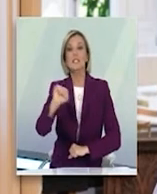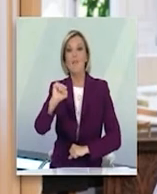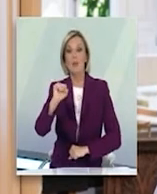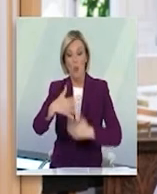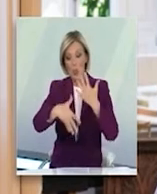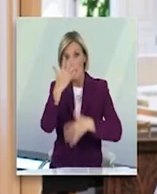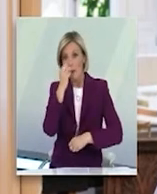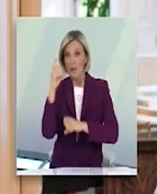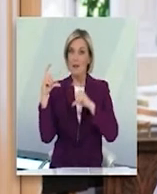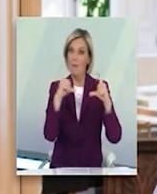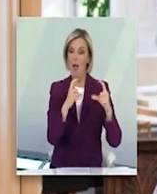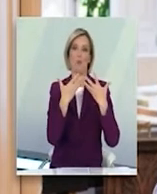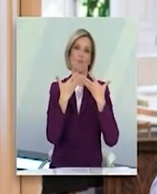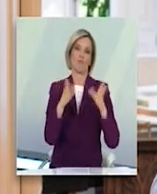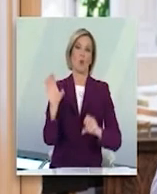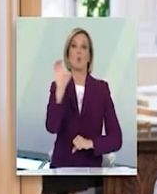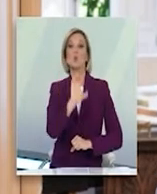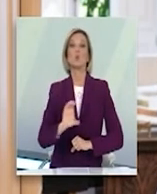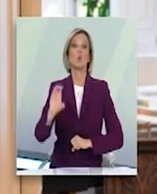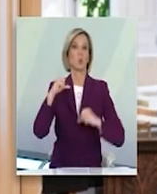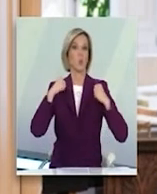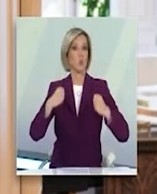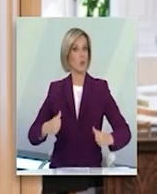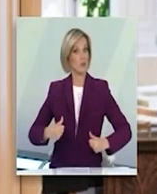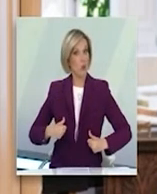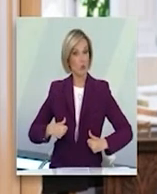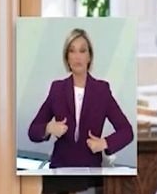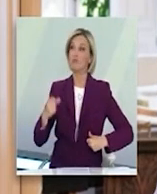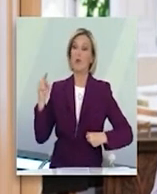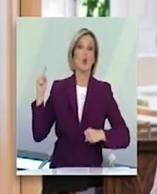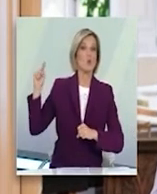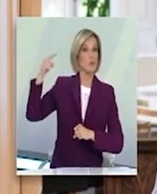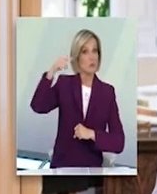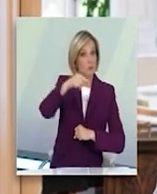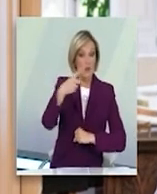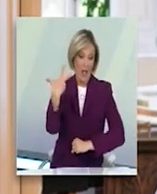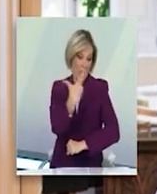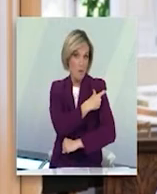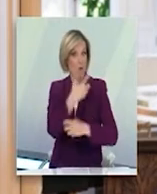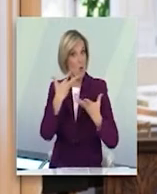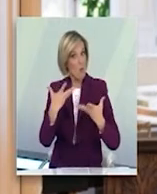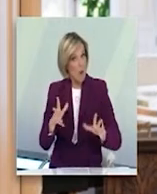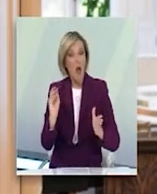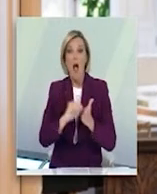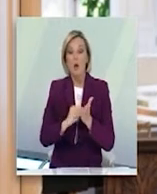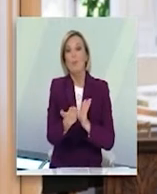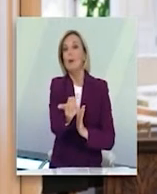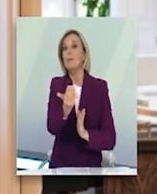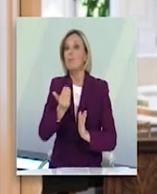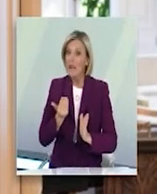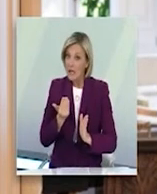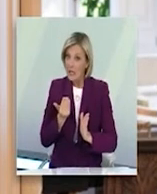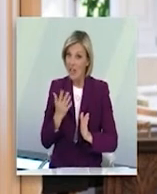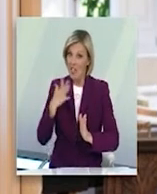Μαΐου ανοίγει ο τουρισμός, με προδιαγραφές για επισκέπτες που έχουν εμβολιαστεί, όσο και για εκείνους που θα πρέπει να ταξιδεύουν με